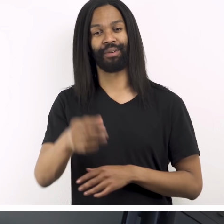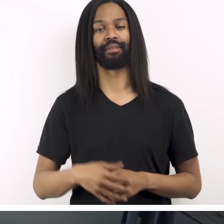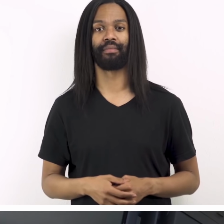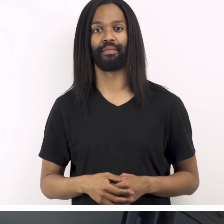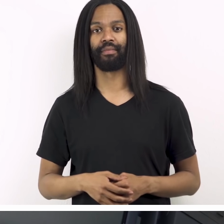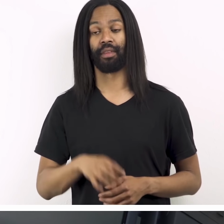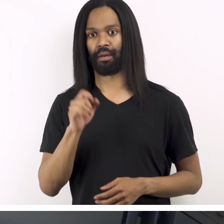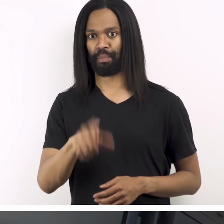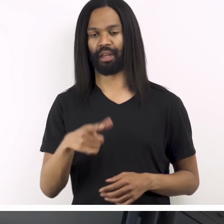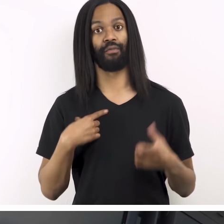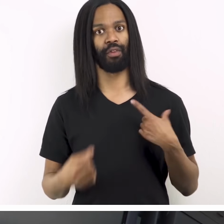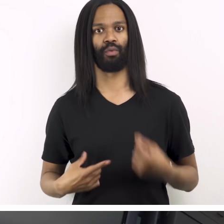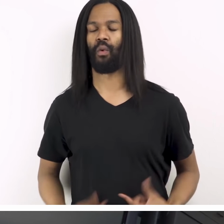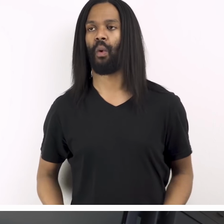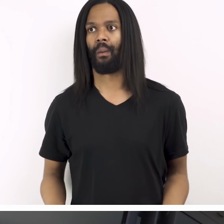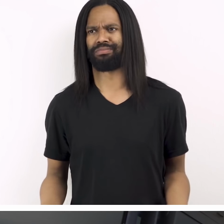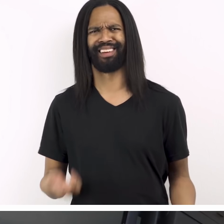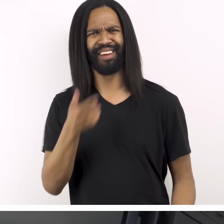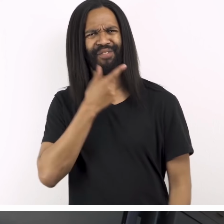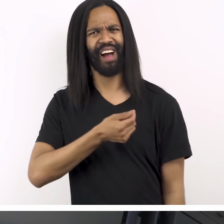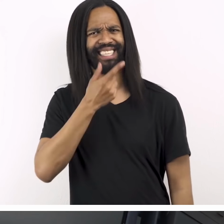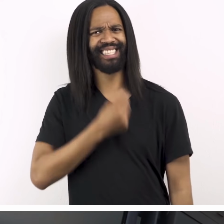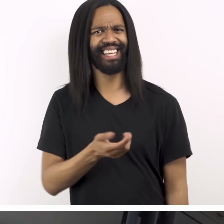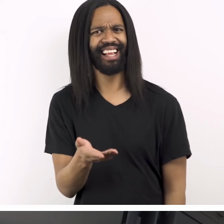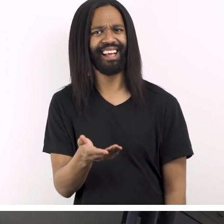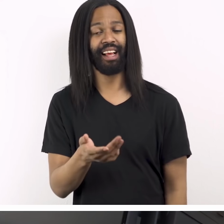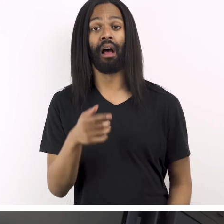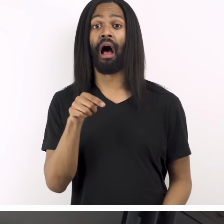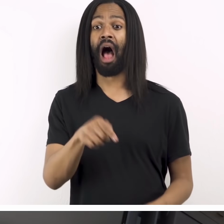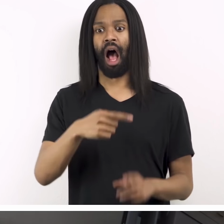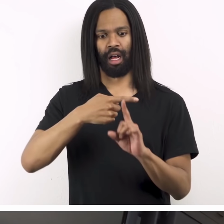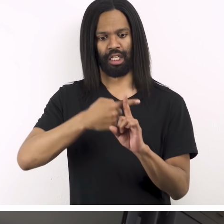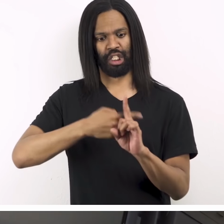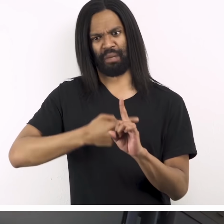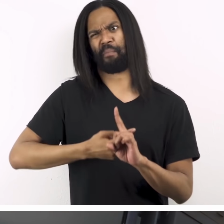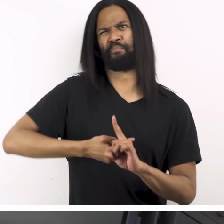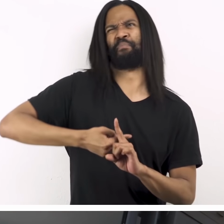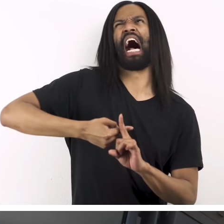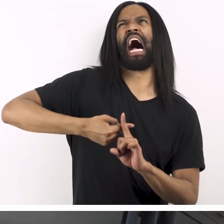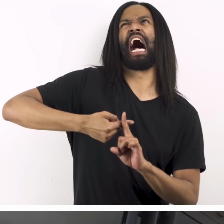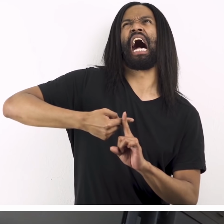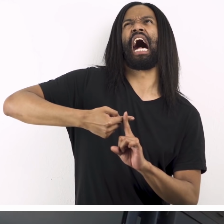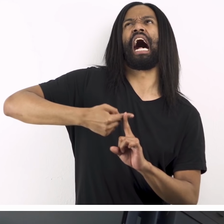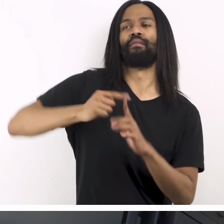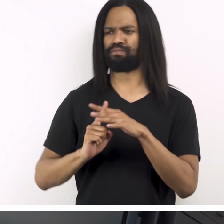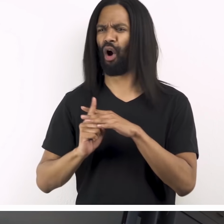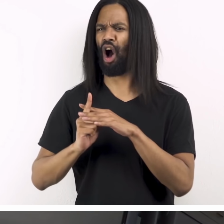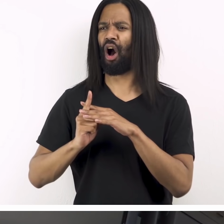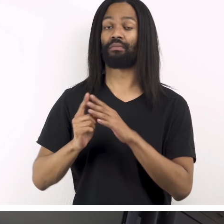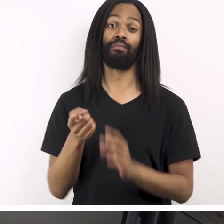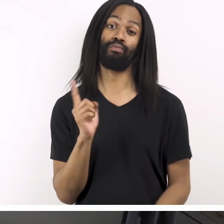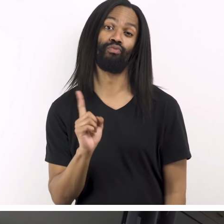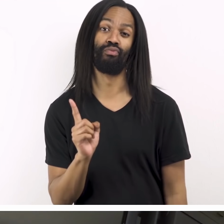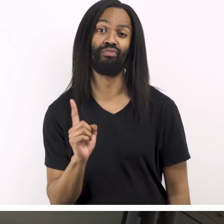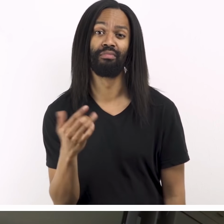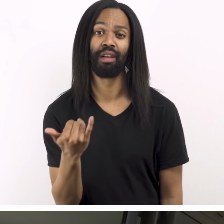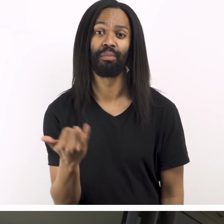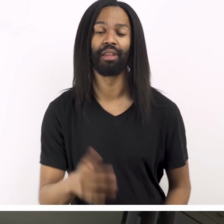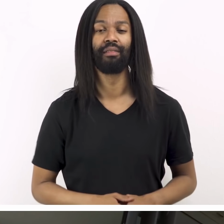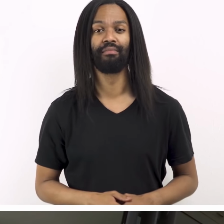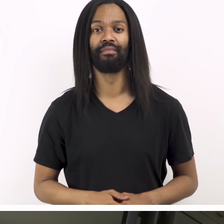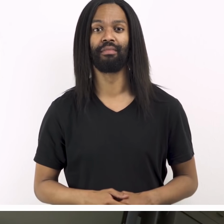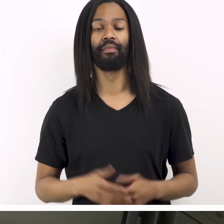Mais en gros, c'est vraiment un philodendron très, très, très facile qui n'a pas besoin d'avoir des températures de malade non plus pour pousser. Donc, du coup,